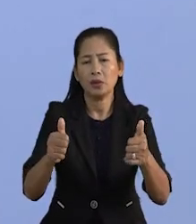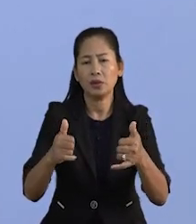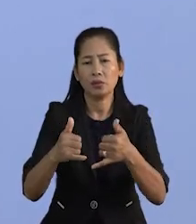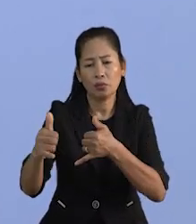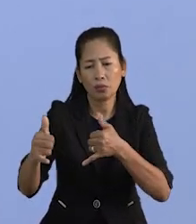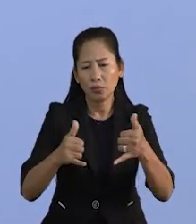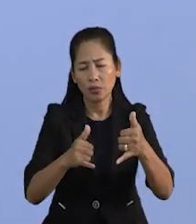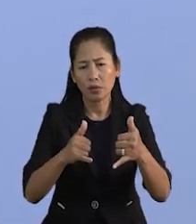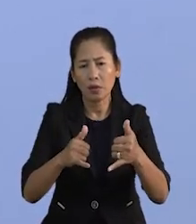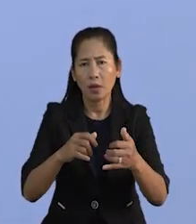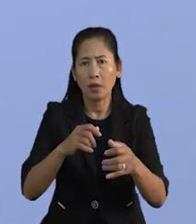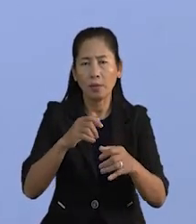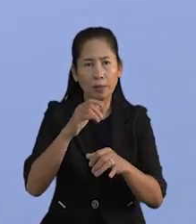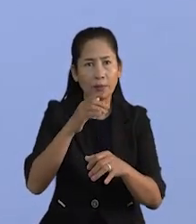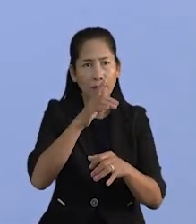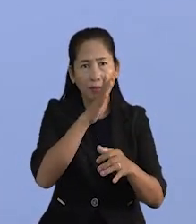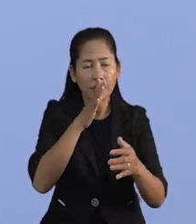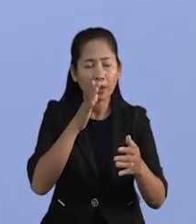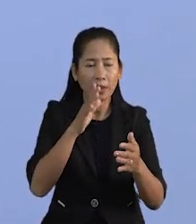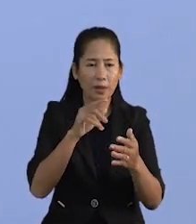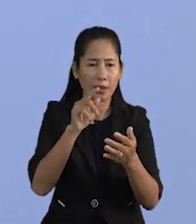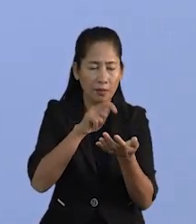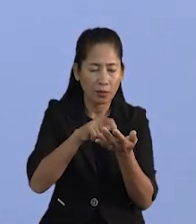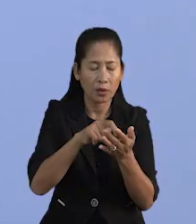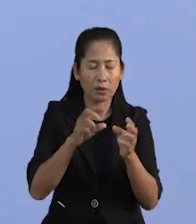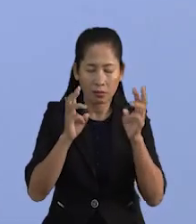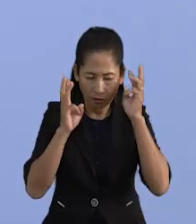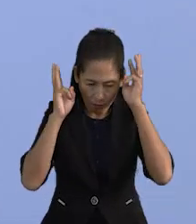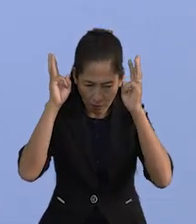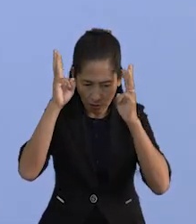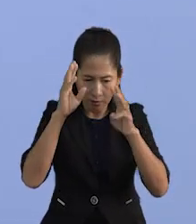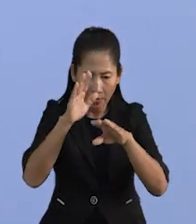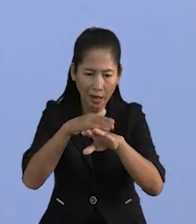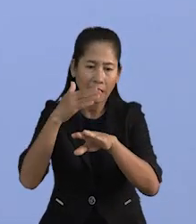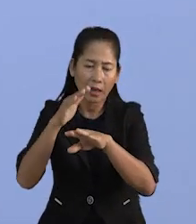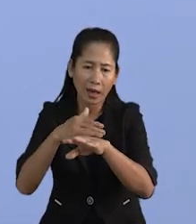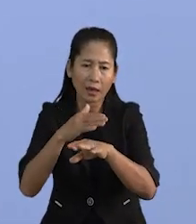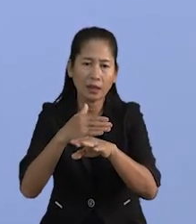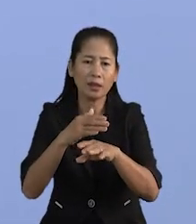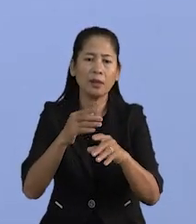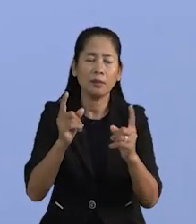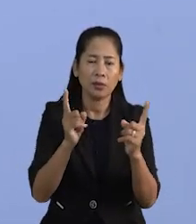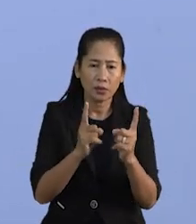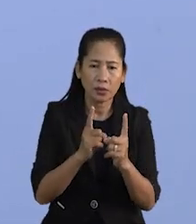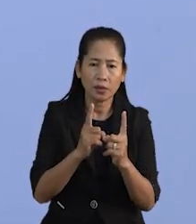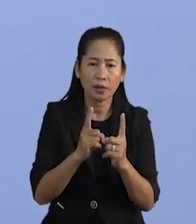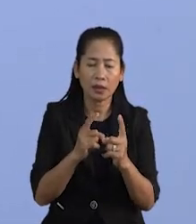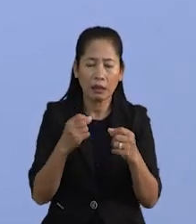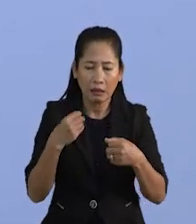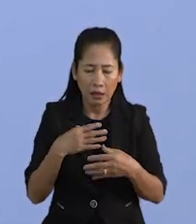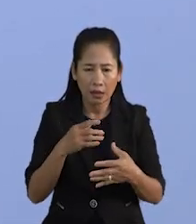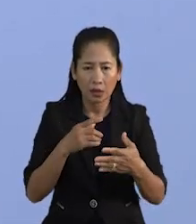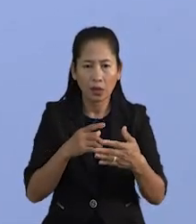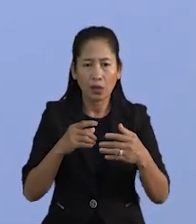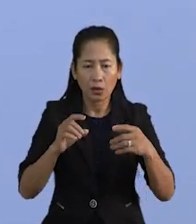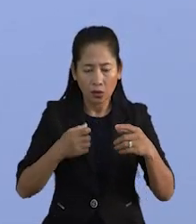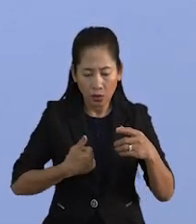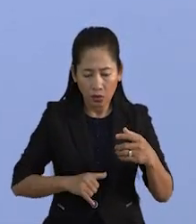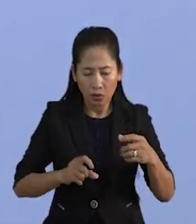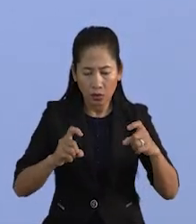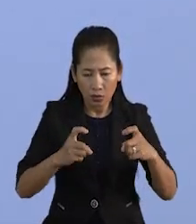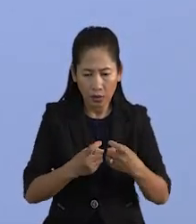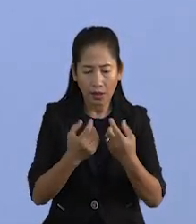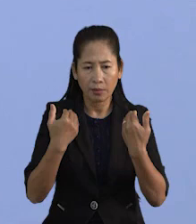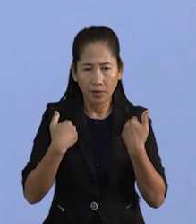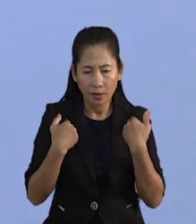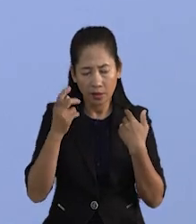ឆ្ងាយពីគ្នាមេមាន់ច្បាស់ជាបារម្ភណាអញ្ចឹងមេមាន់នឹងហៅកូនឲ្យមកជុំគ្នាព្រោះខ្លាចកូនមានគ្រោះថ្នាក់អ